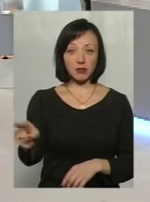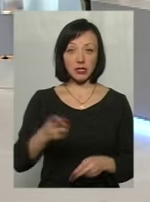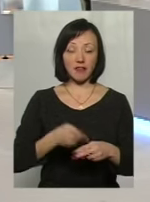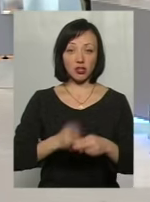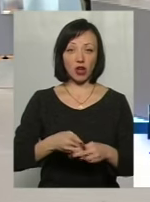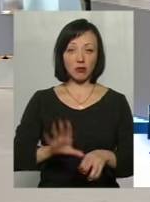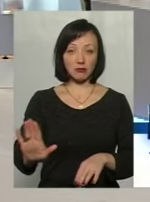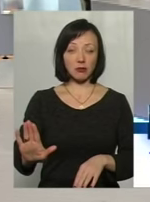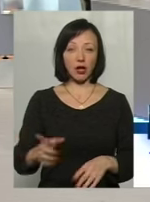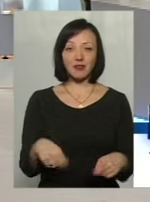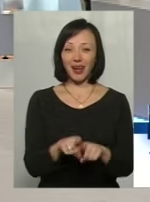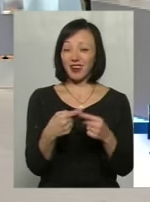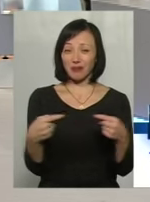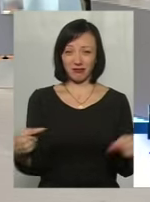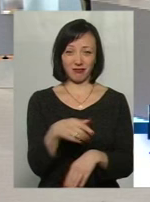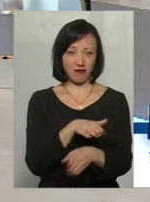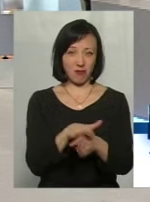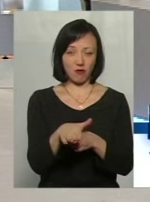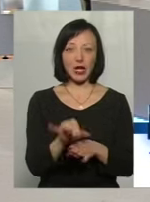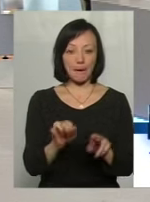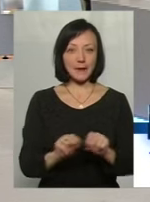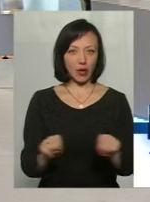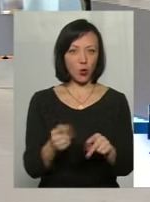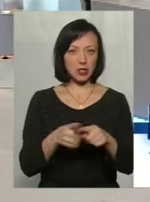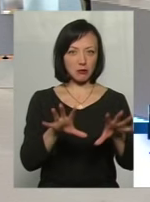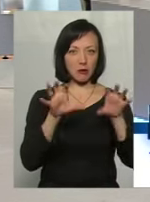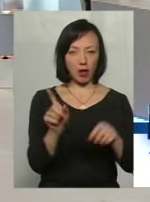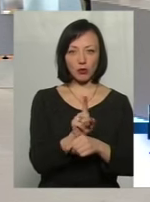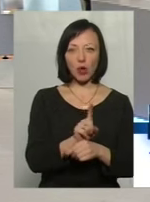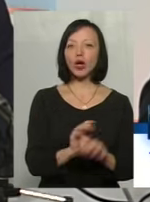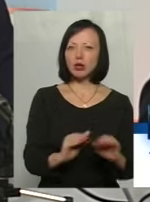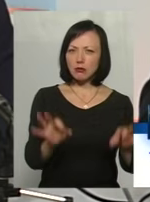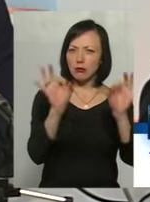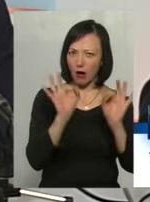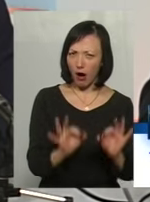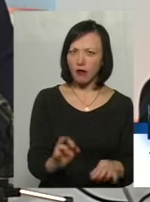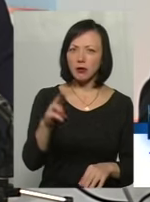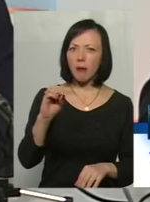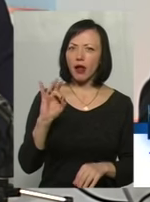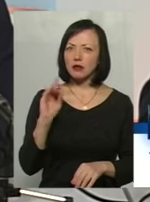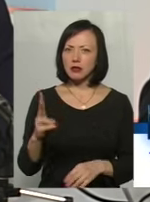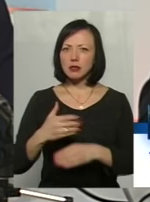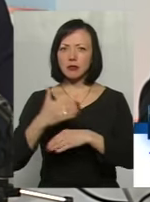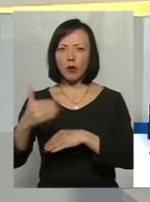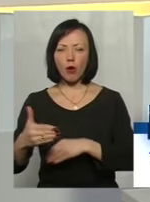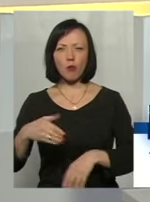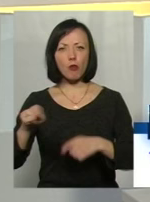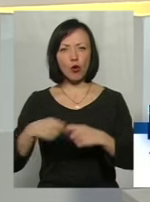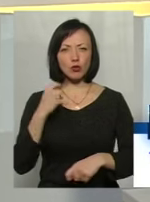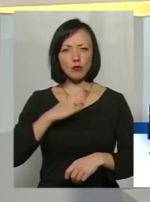заважаєш і таке інше. І таких речей є море. І педагог це сприймає нормально і каже, діти, правда, Петрик, який запізнився, порушив моє право